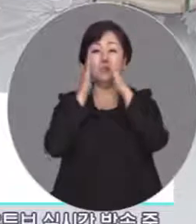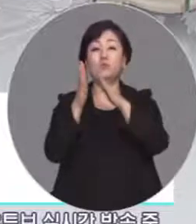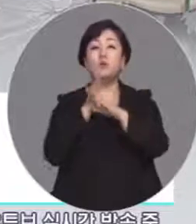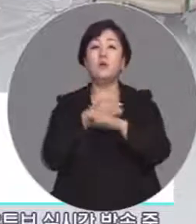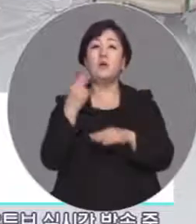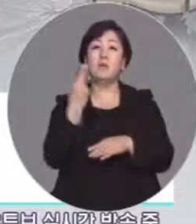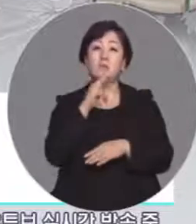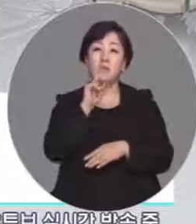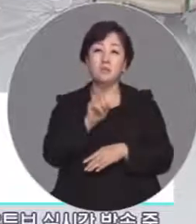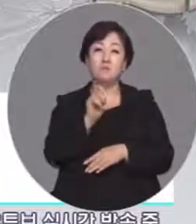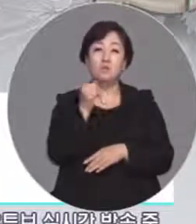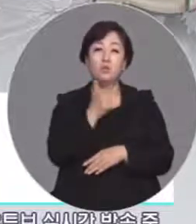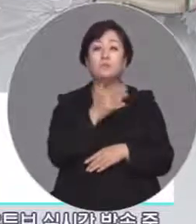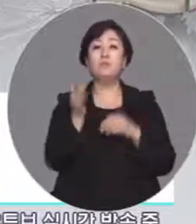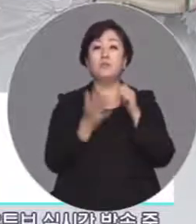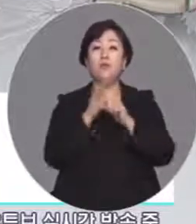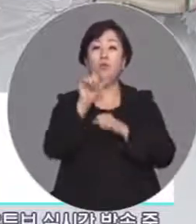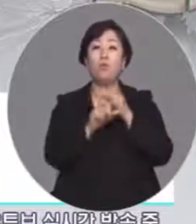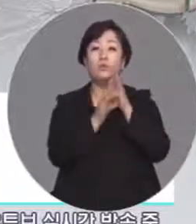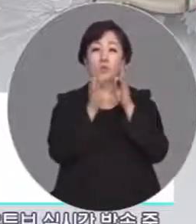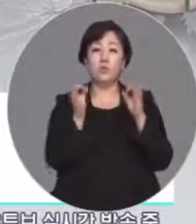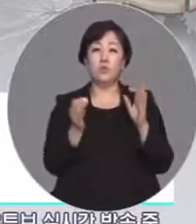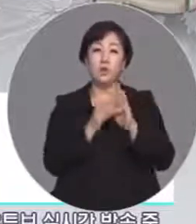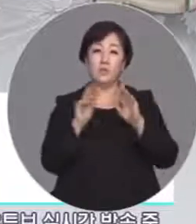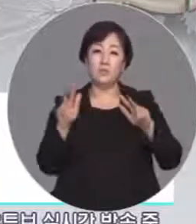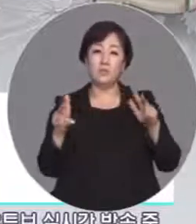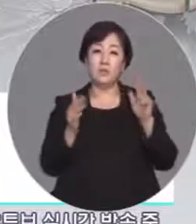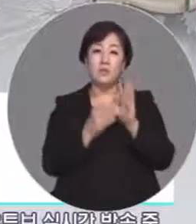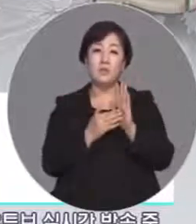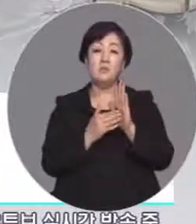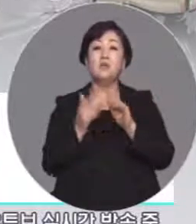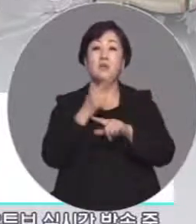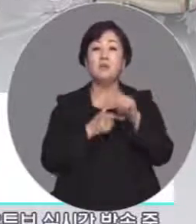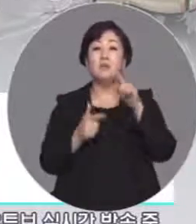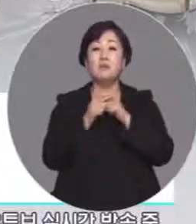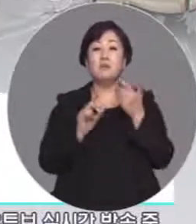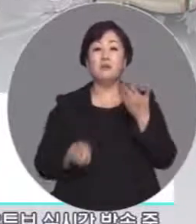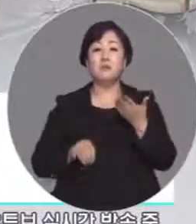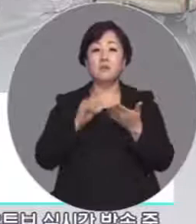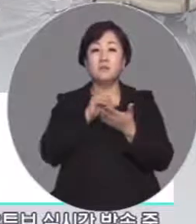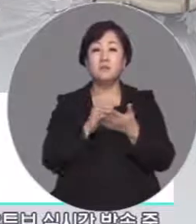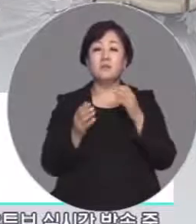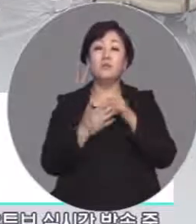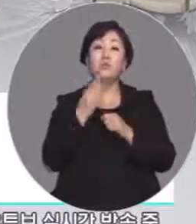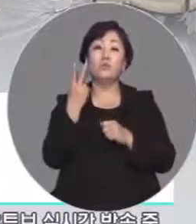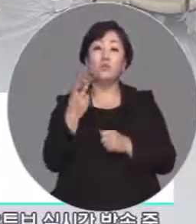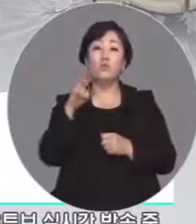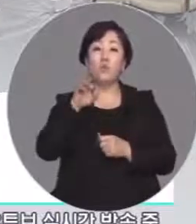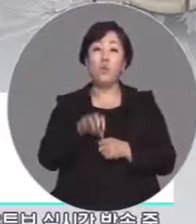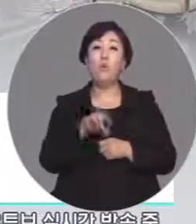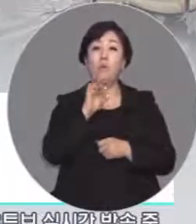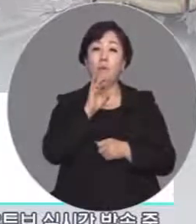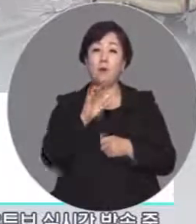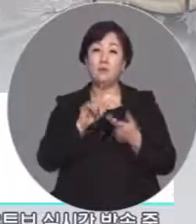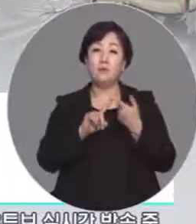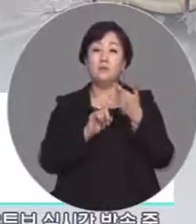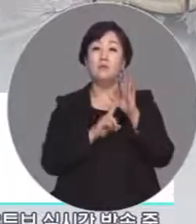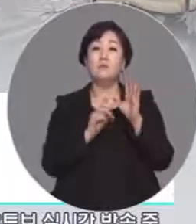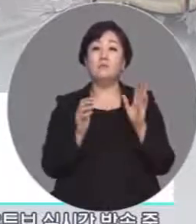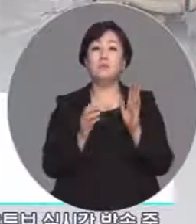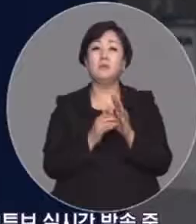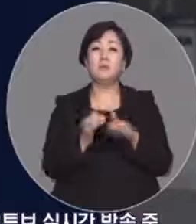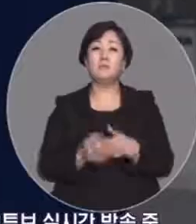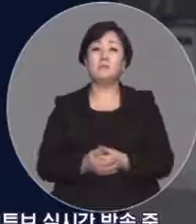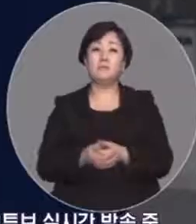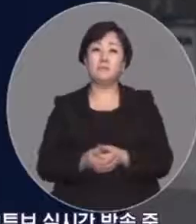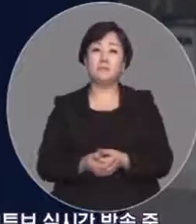지난 2016년부터 5년간 코스닥 문턱을 넘은 혁신 기업은 고작 2곳뿐입니다. 조인호 기자입니다.